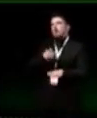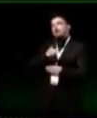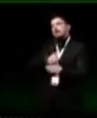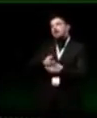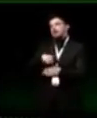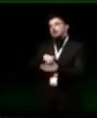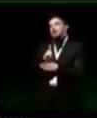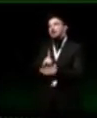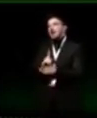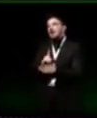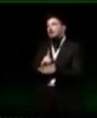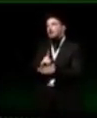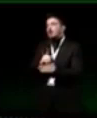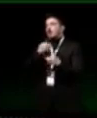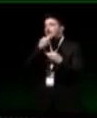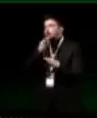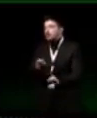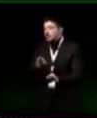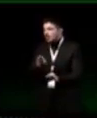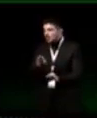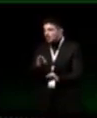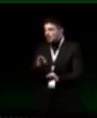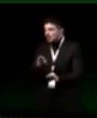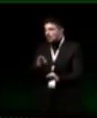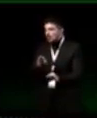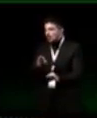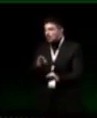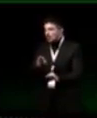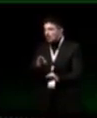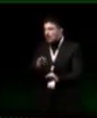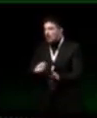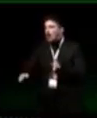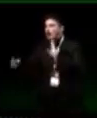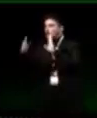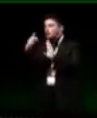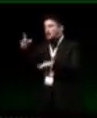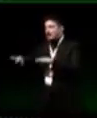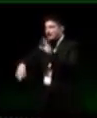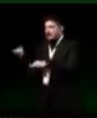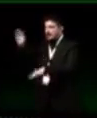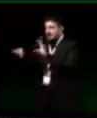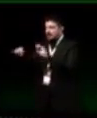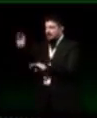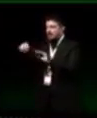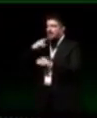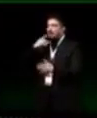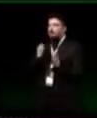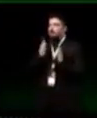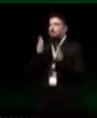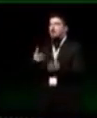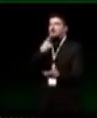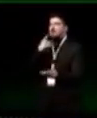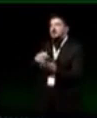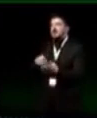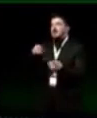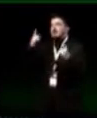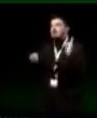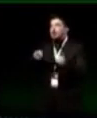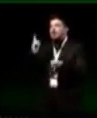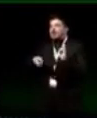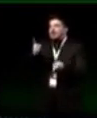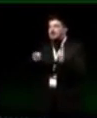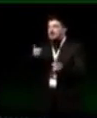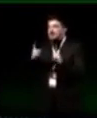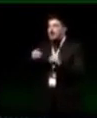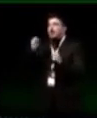in Italia abbia le carte in regola per affrontare gli elettori ed avere la foglia di dire che attraverso la politica porteremo